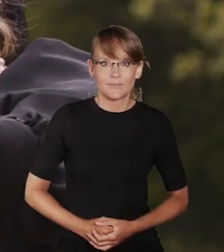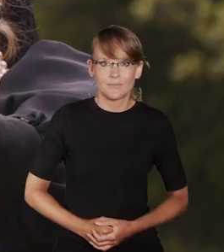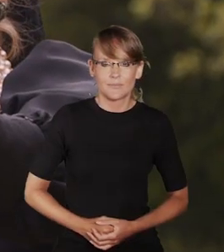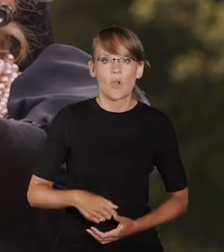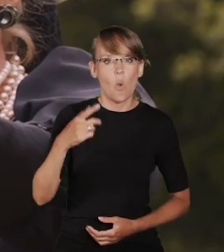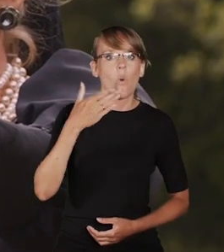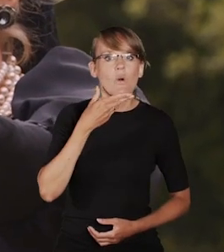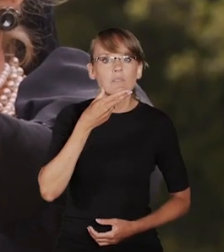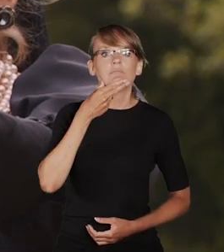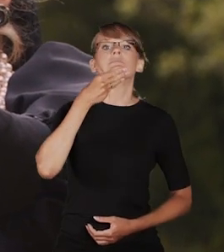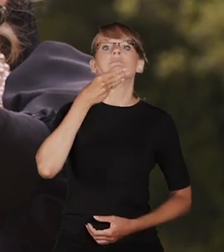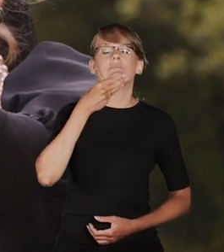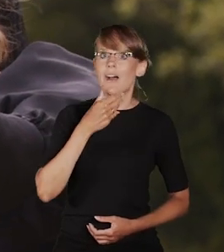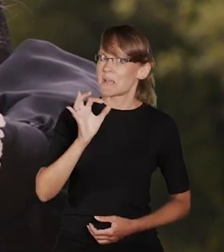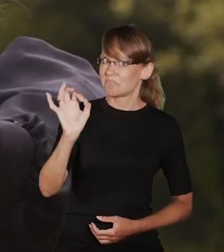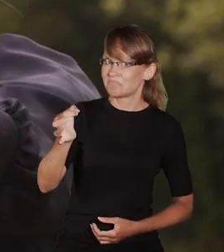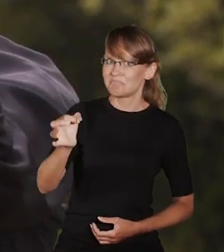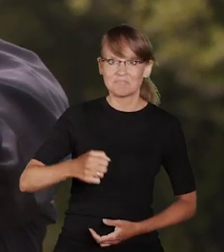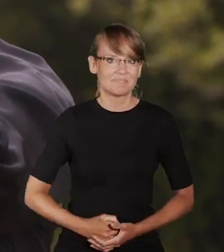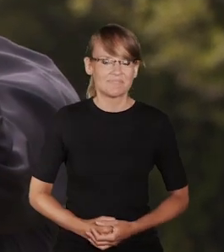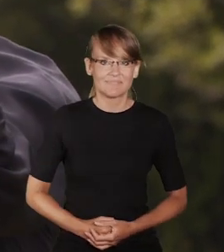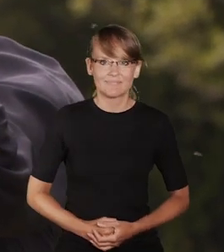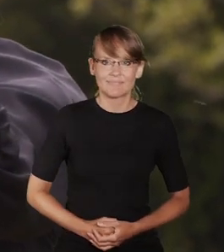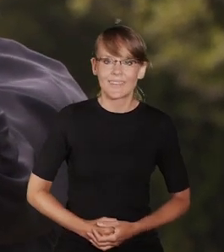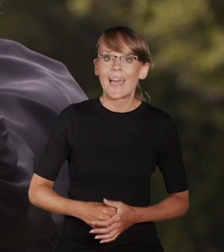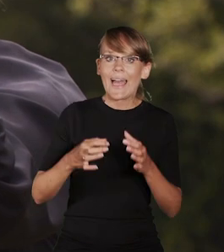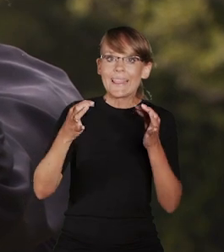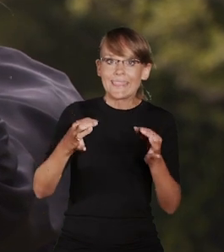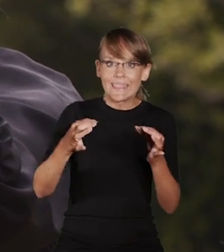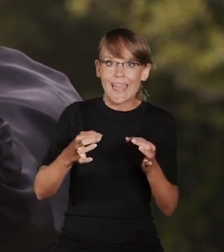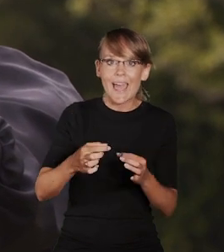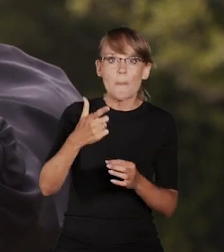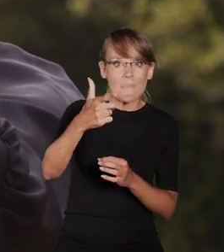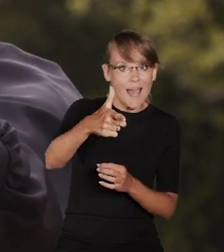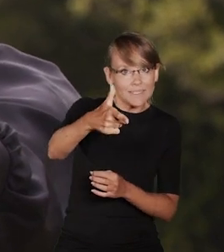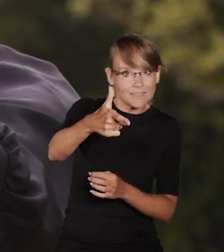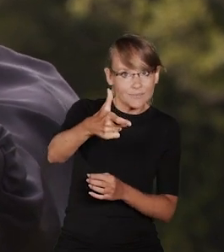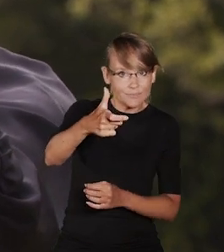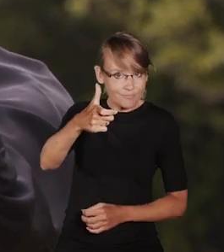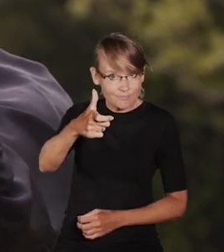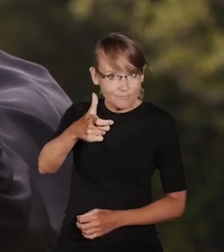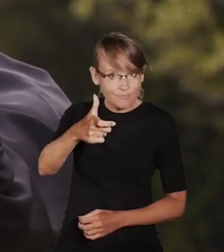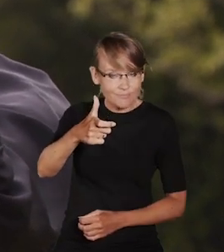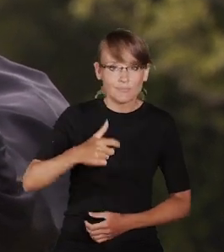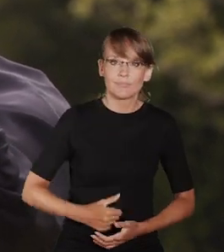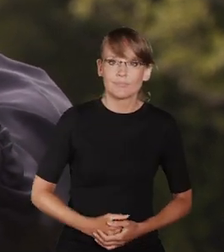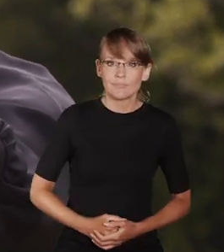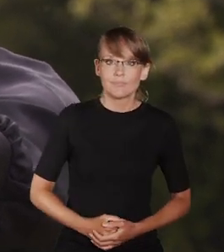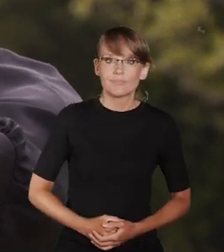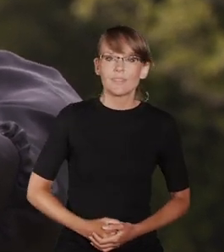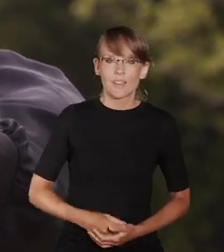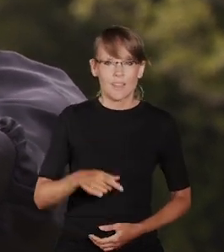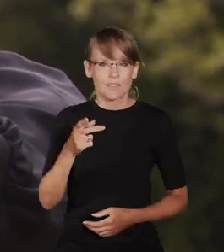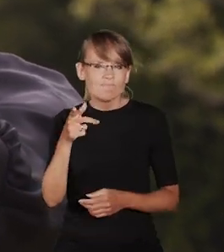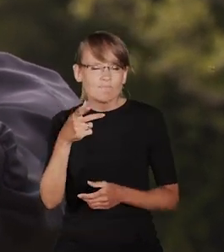naciska pani kciukiem, naciąga spust. Kciukiem, dobrze. Głowa trochę do tyłu.